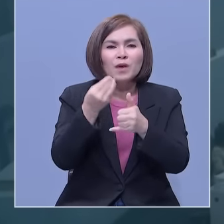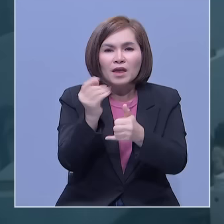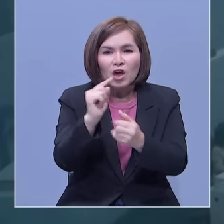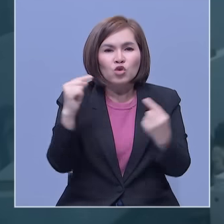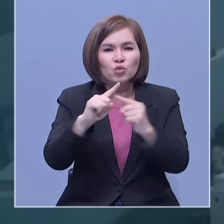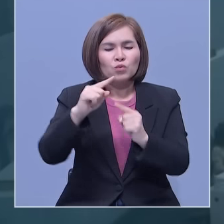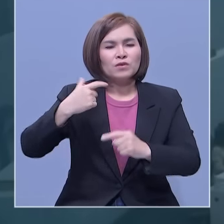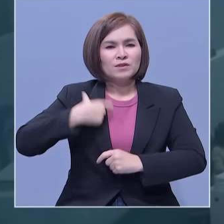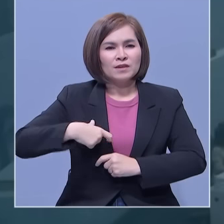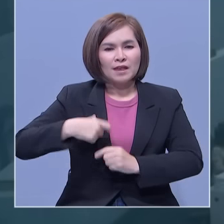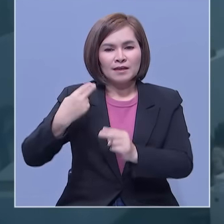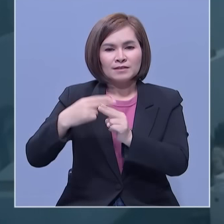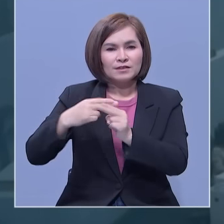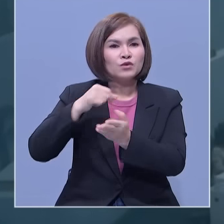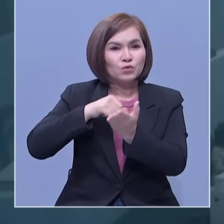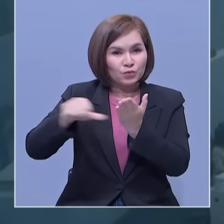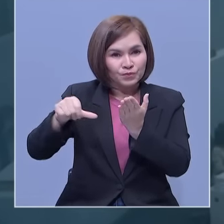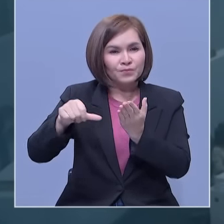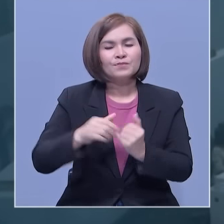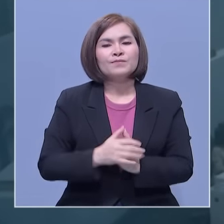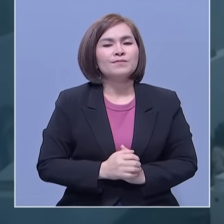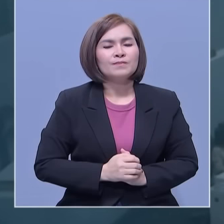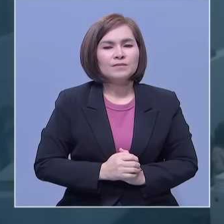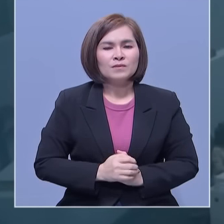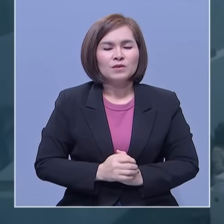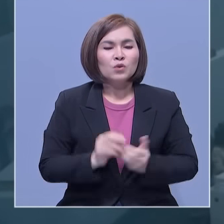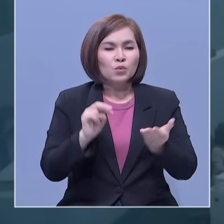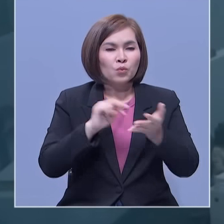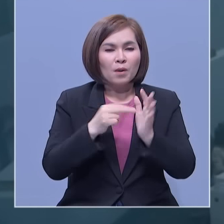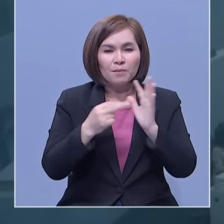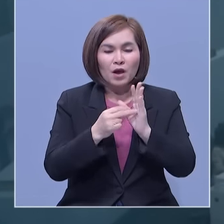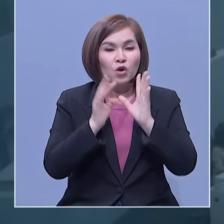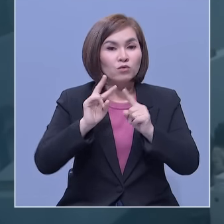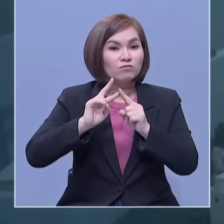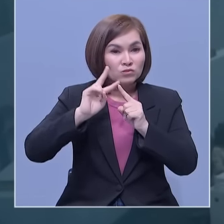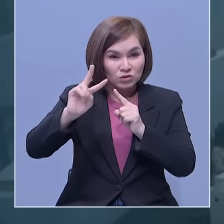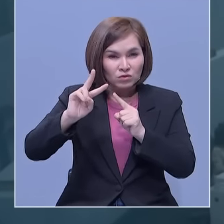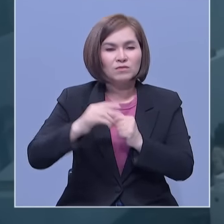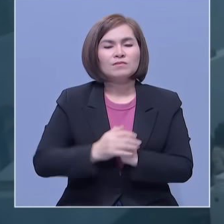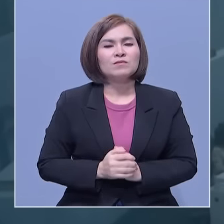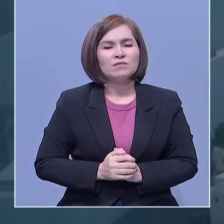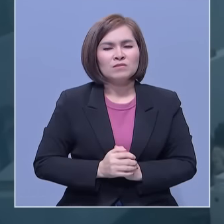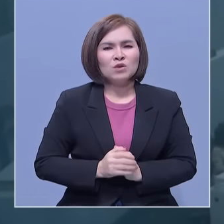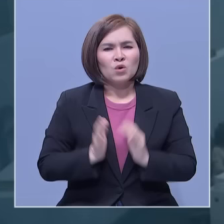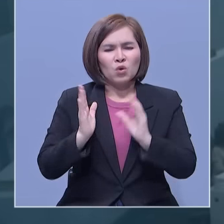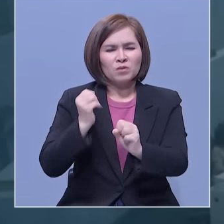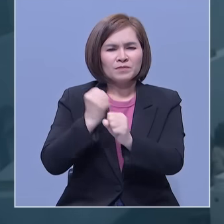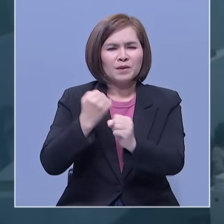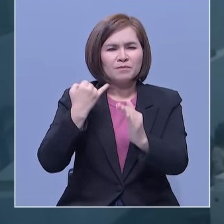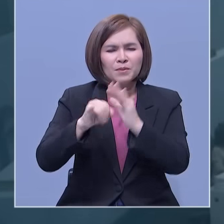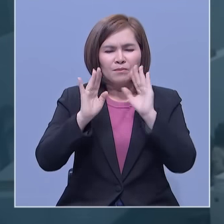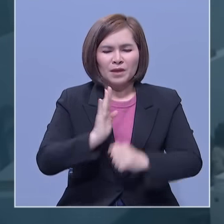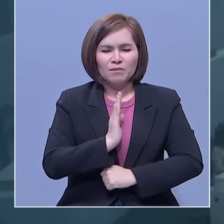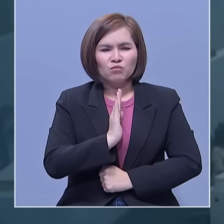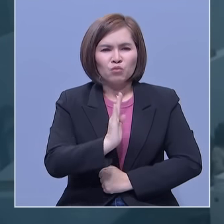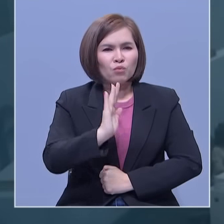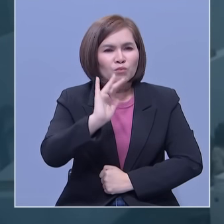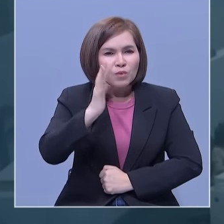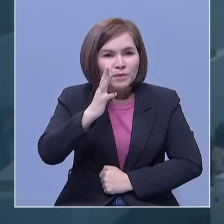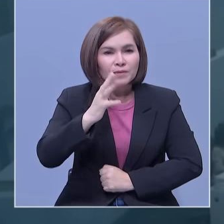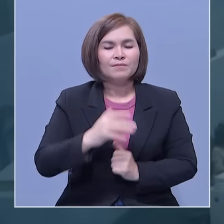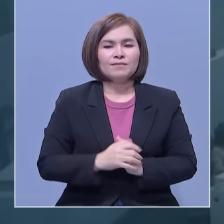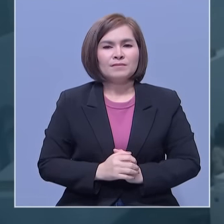ทะเบียนทนายความนะครับครับนั่นหมายความว่าผู้ถูกร้องที่ 2หรือคุณพิชิตเป็นบุคคลที่มีการกระทำไม่ซื่อสัตย์สุจริตและ